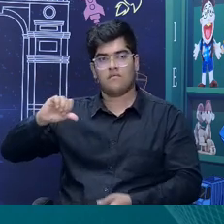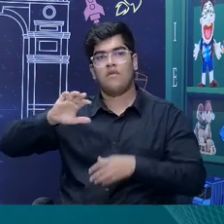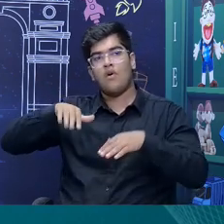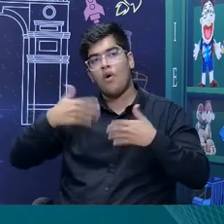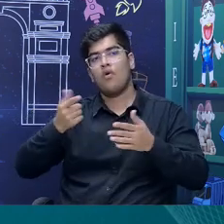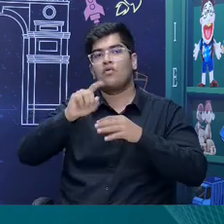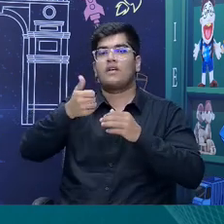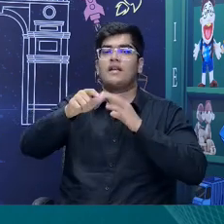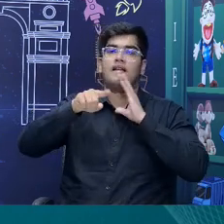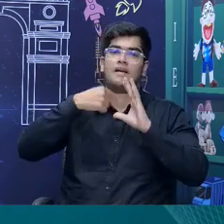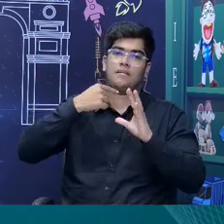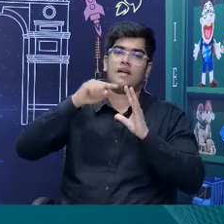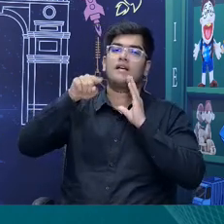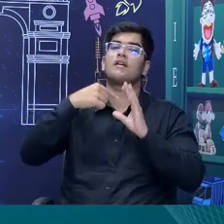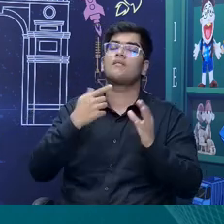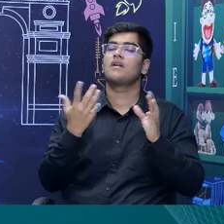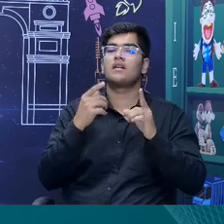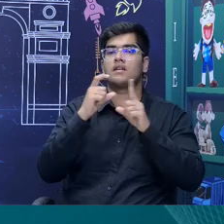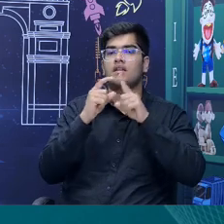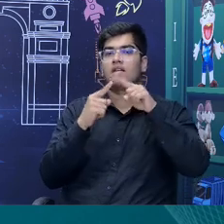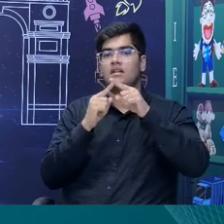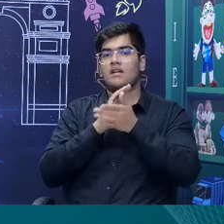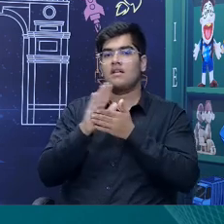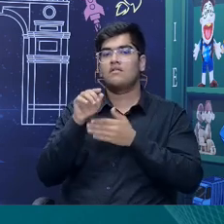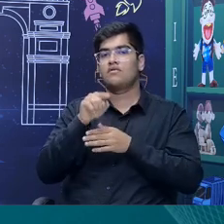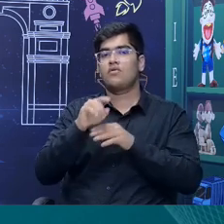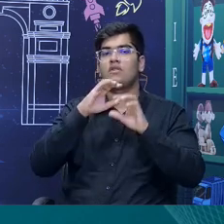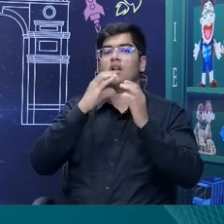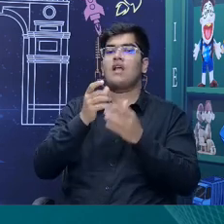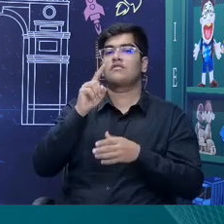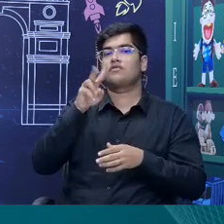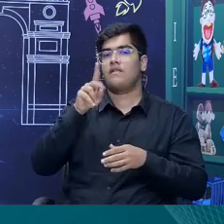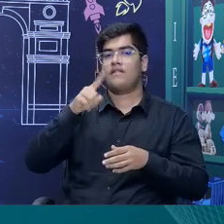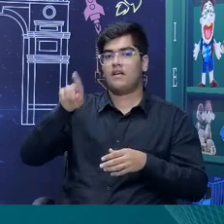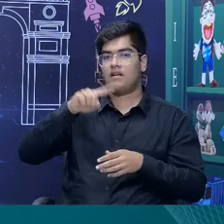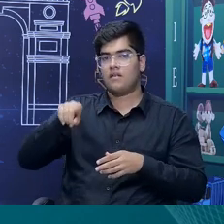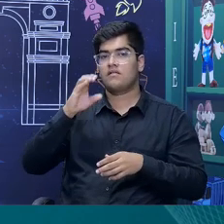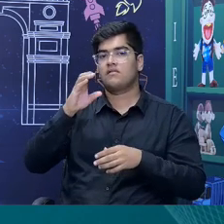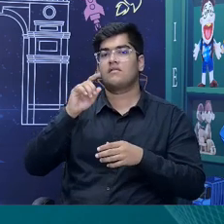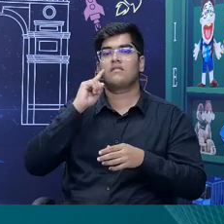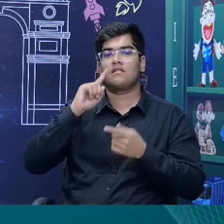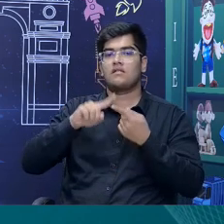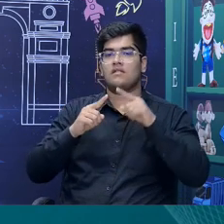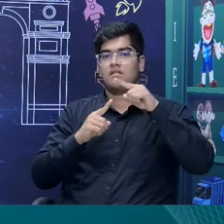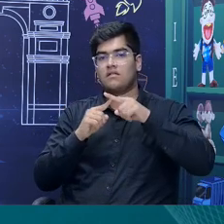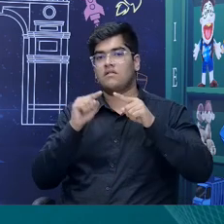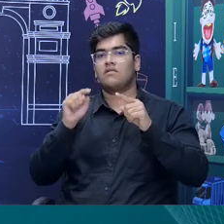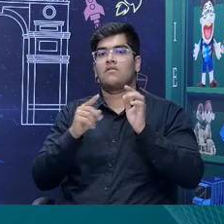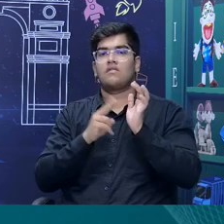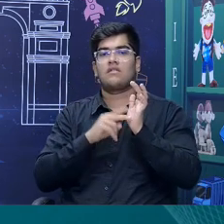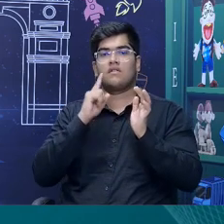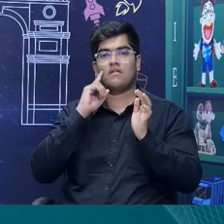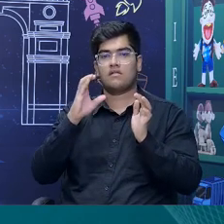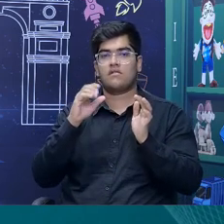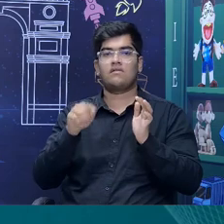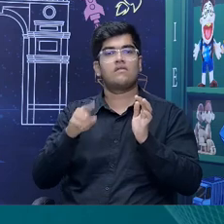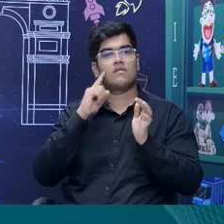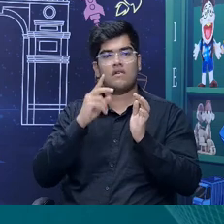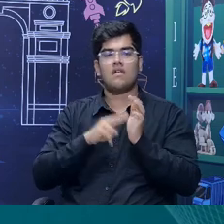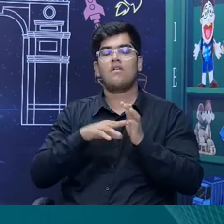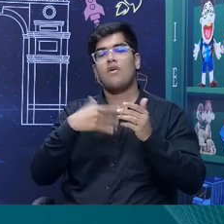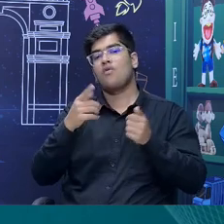आप ईमेल भी भेज सकते हैं हमारा ईमेल एड्रेस है डीटीएच डॉट क्लास 12th@ciit.nic.in और अगर आप हमारे